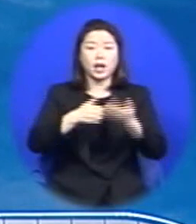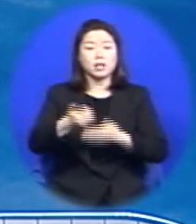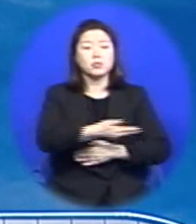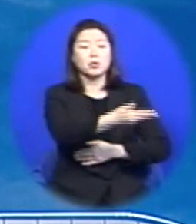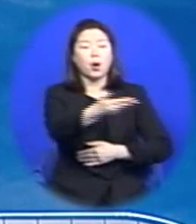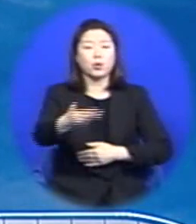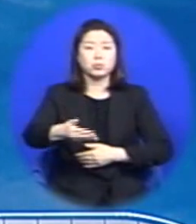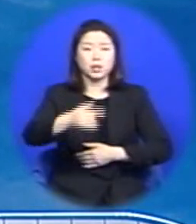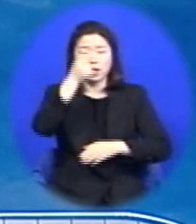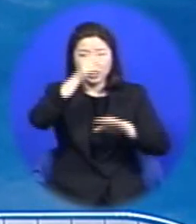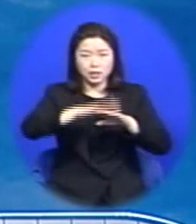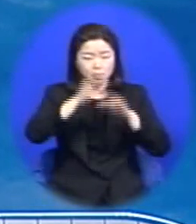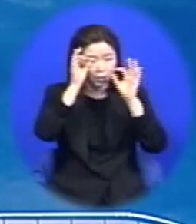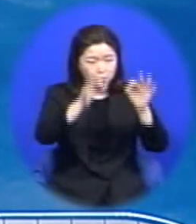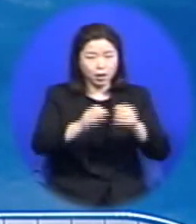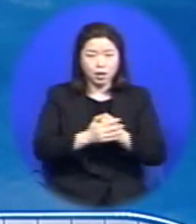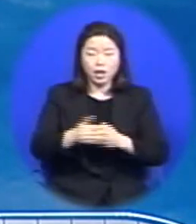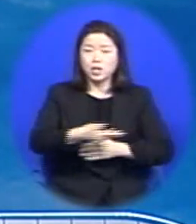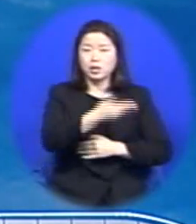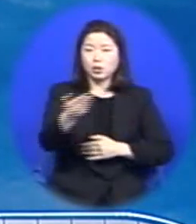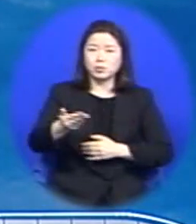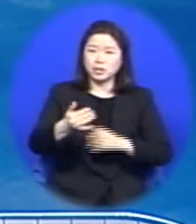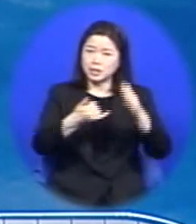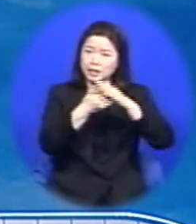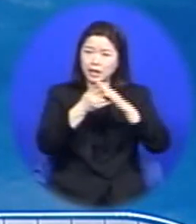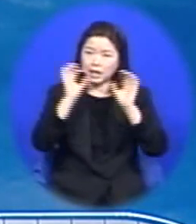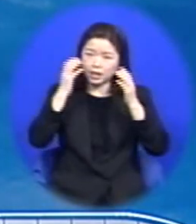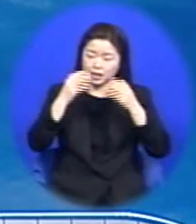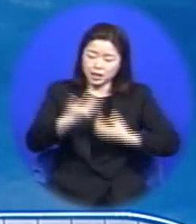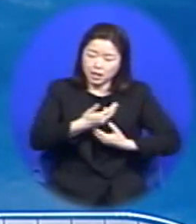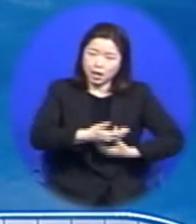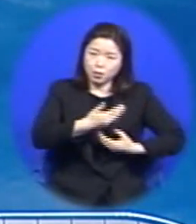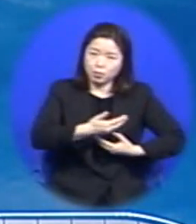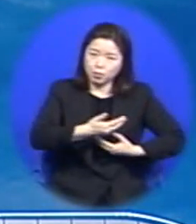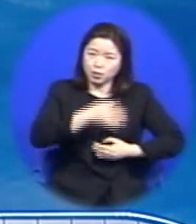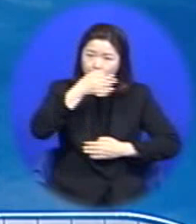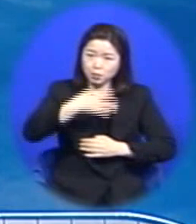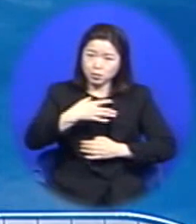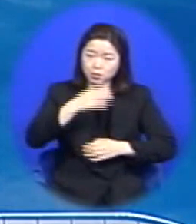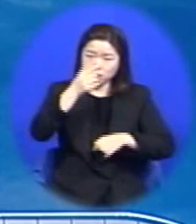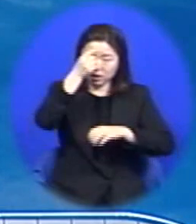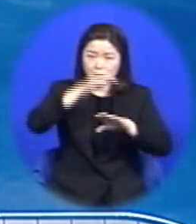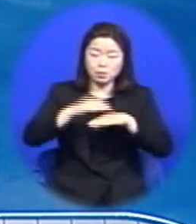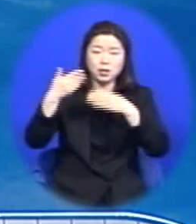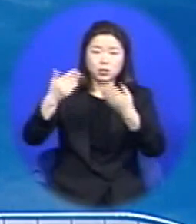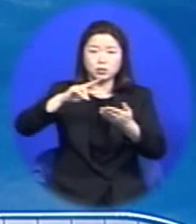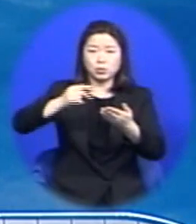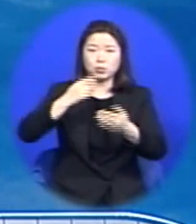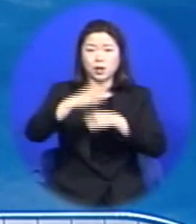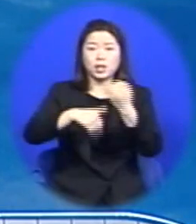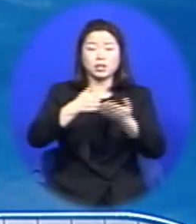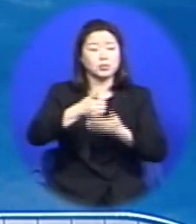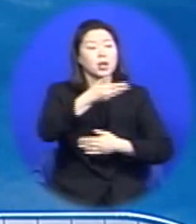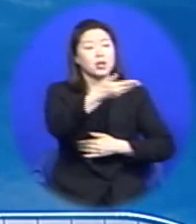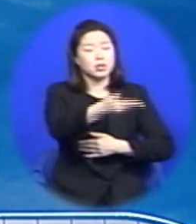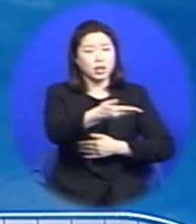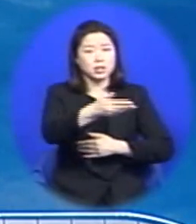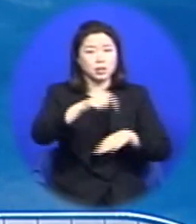보시고, 여러분이 어린 애를 안고 쩔쩔매면서 예배를 드린다 하더라도 하나님은 여러분을 보시는 거예요.